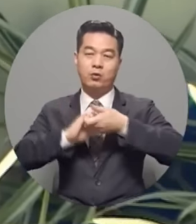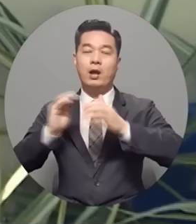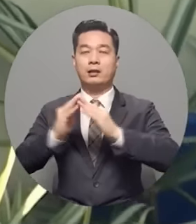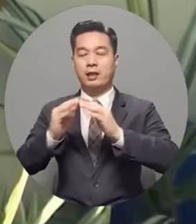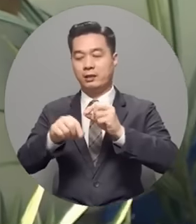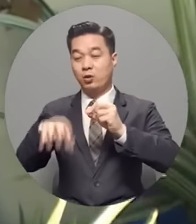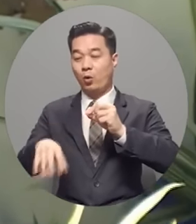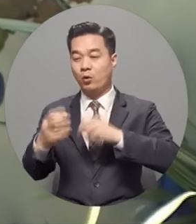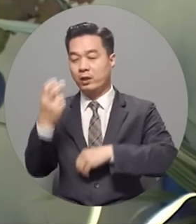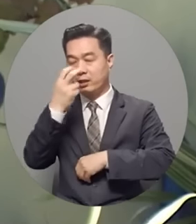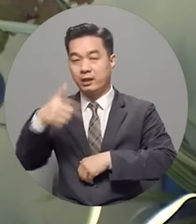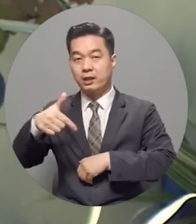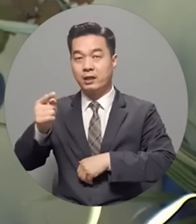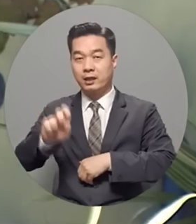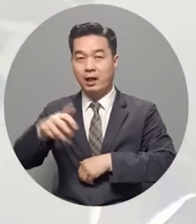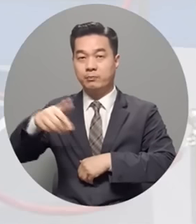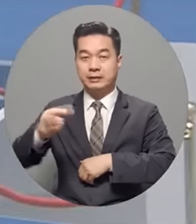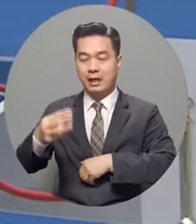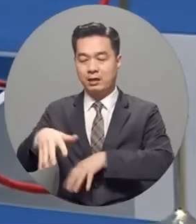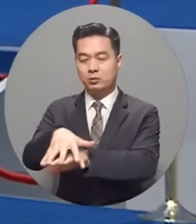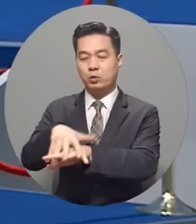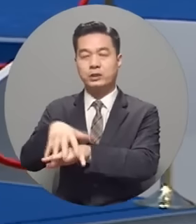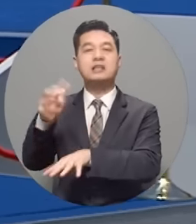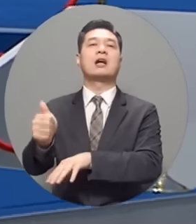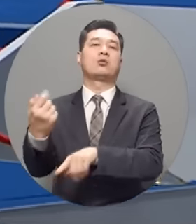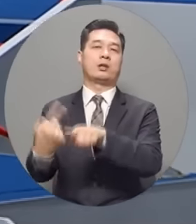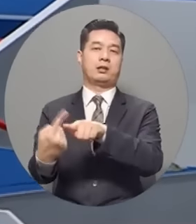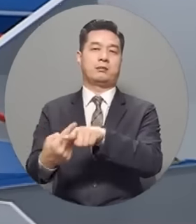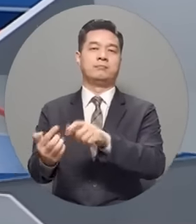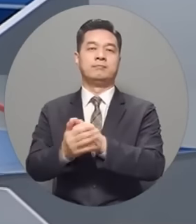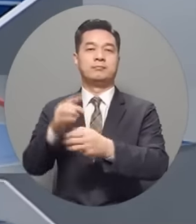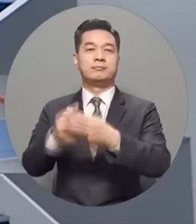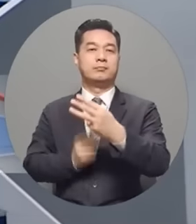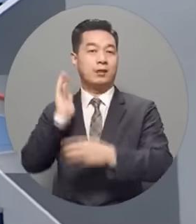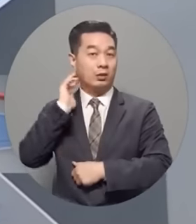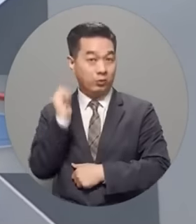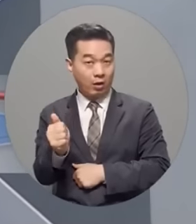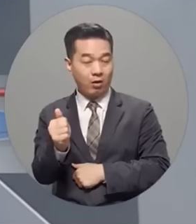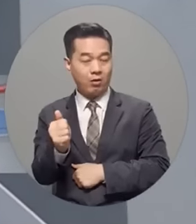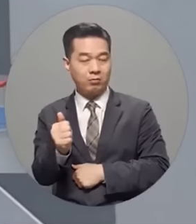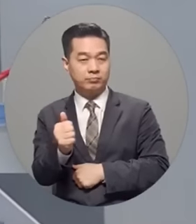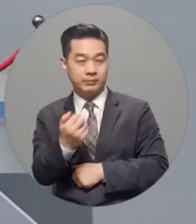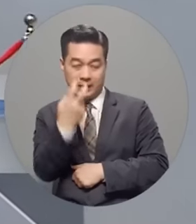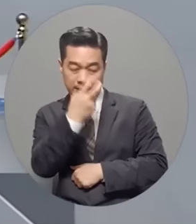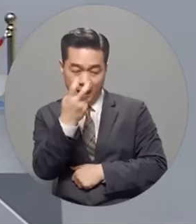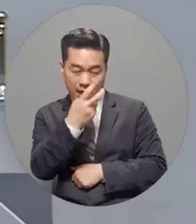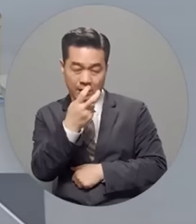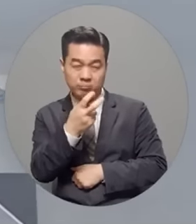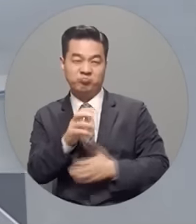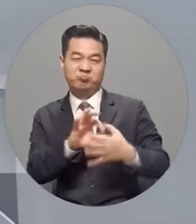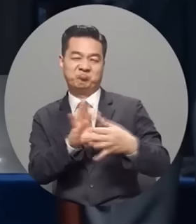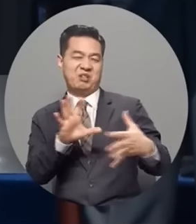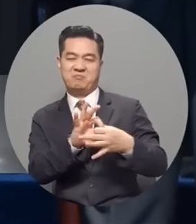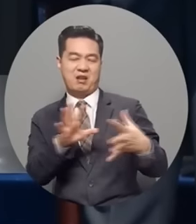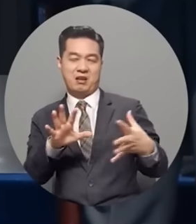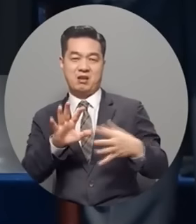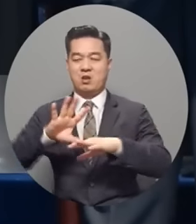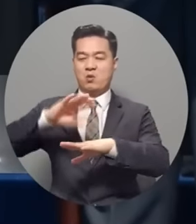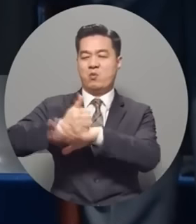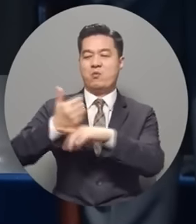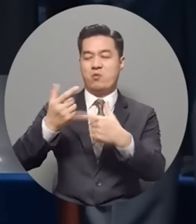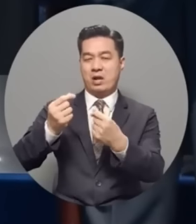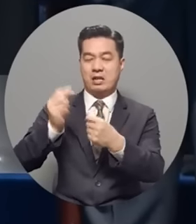감찰 조직의 장 역할을 해왔습니다. 윤 대통령 역시 사정기관 장악에서 손을 떼 제왕적 대통령